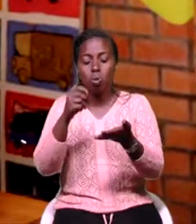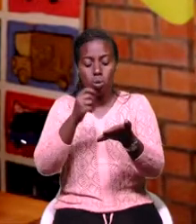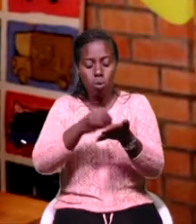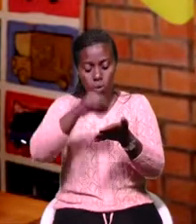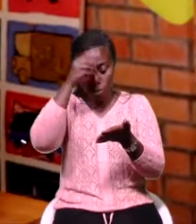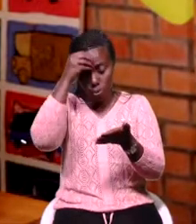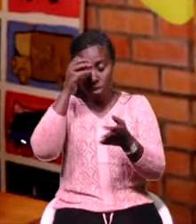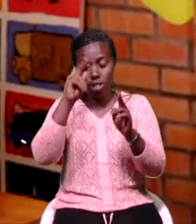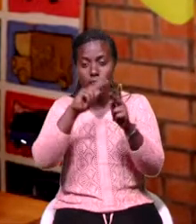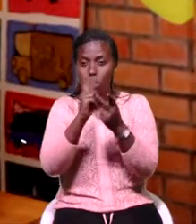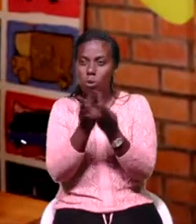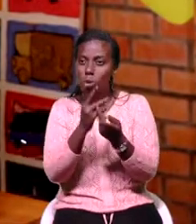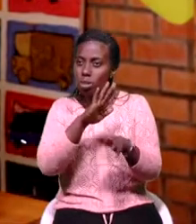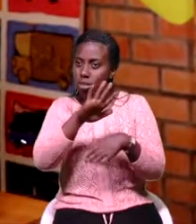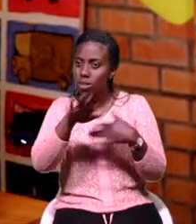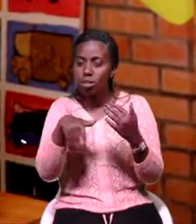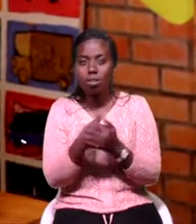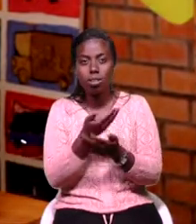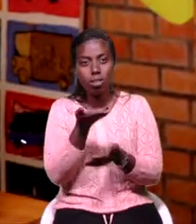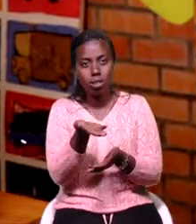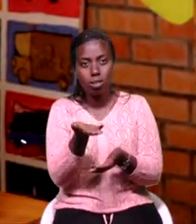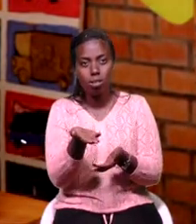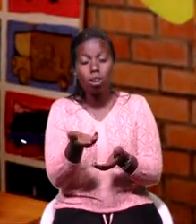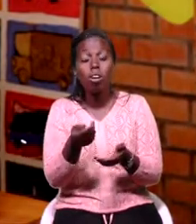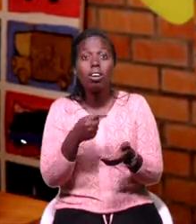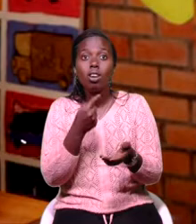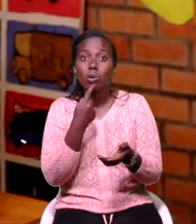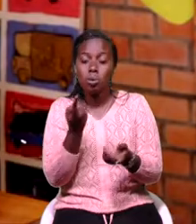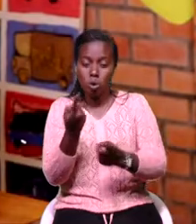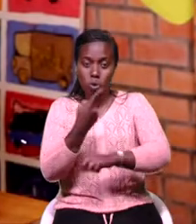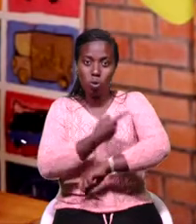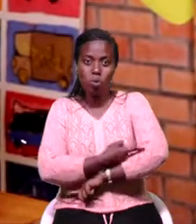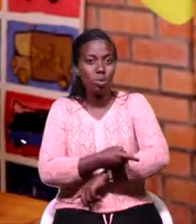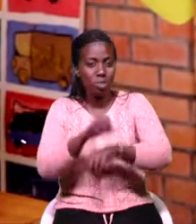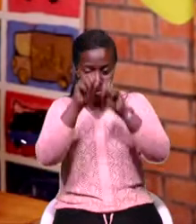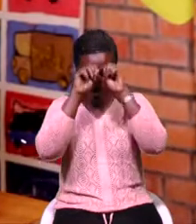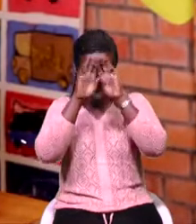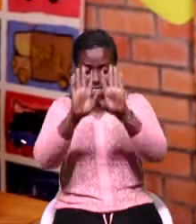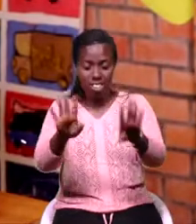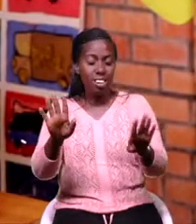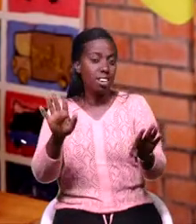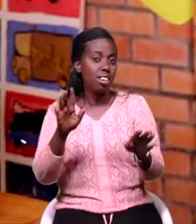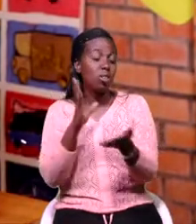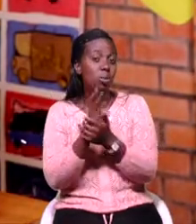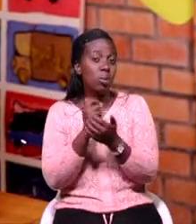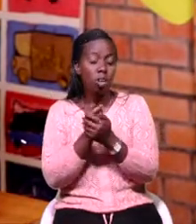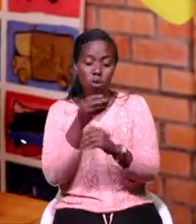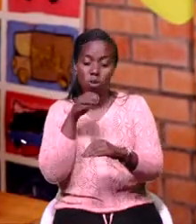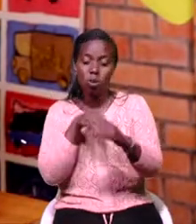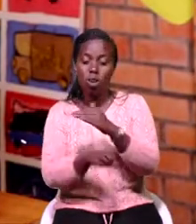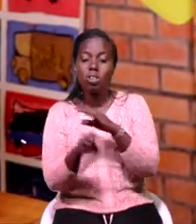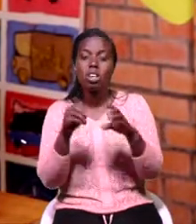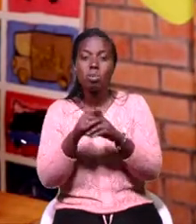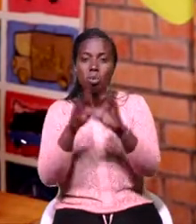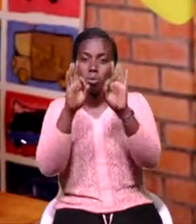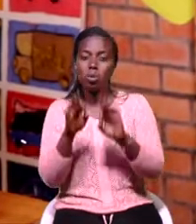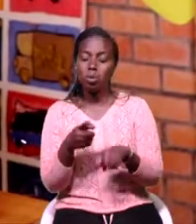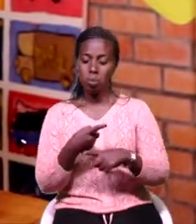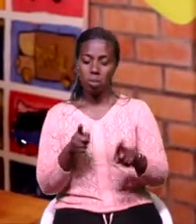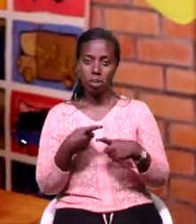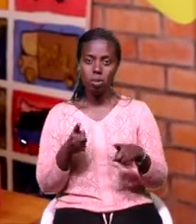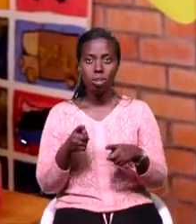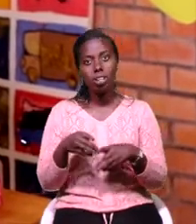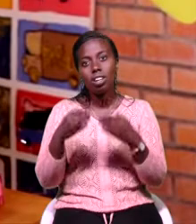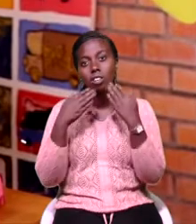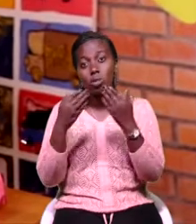uri hose ikindi nanone nagira ngo mbabwire ngo uyu munsi byaragatangaza kubera ko twanyuze mu bintu bitandukanye